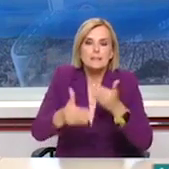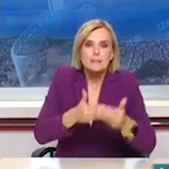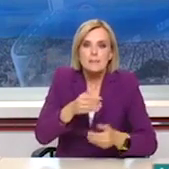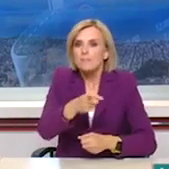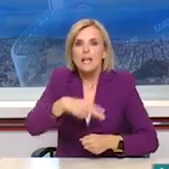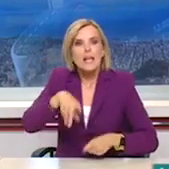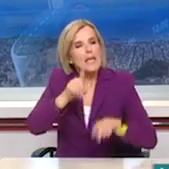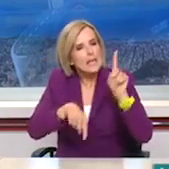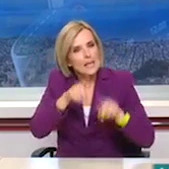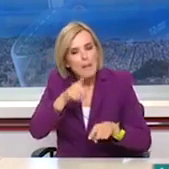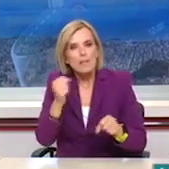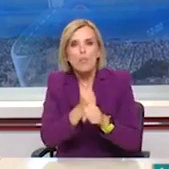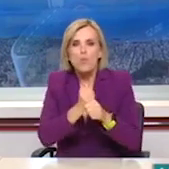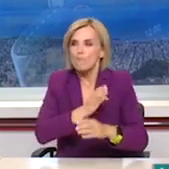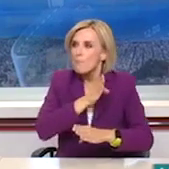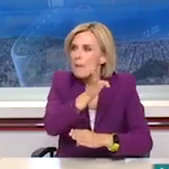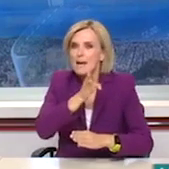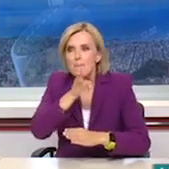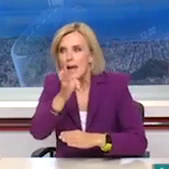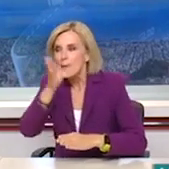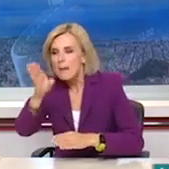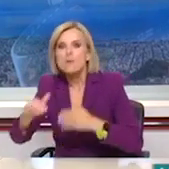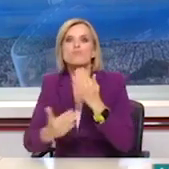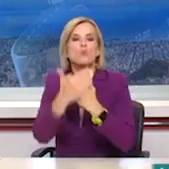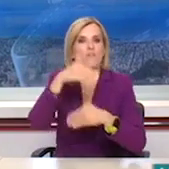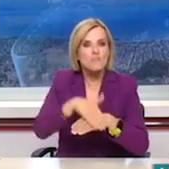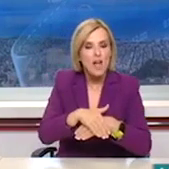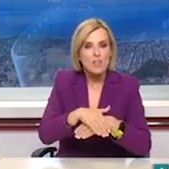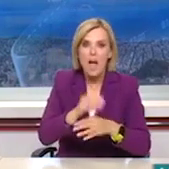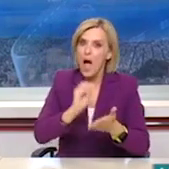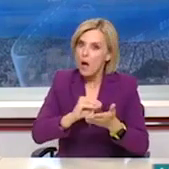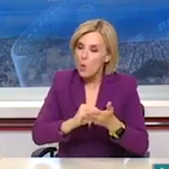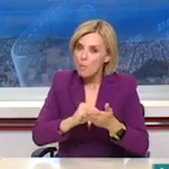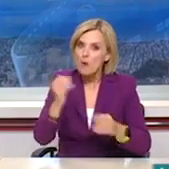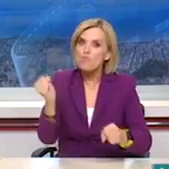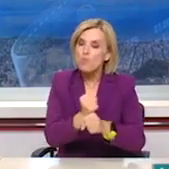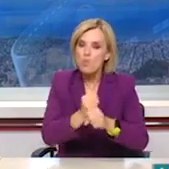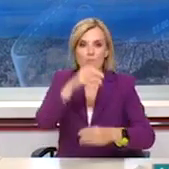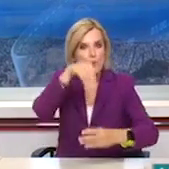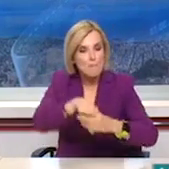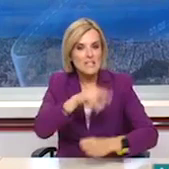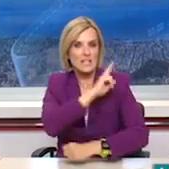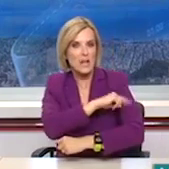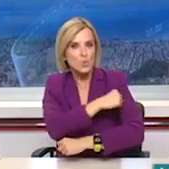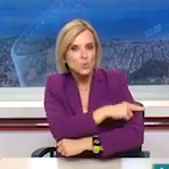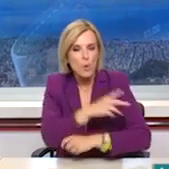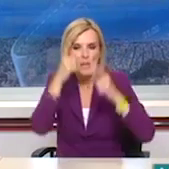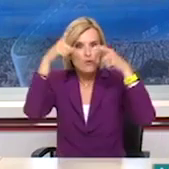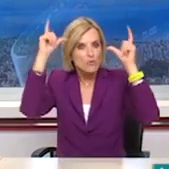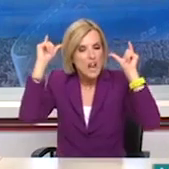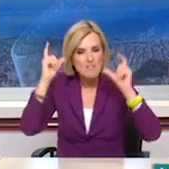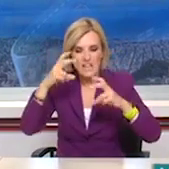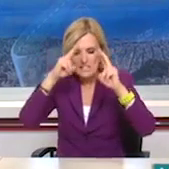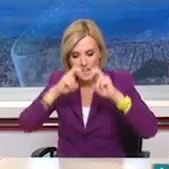έμειναν σπίτι γιατί έπρεπε να εργαστούν όλο αυτό το διάστημα για όλους μας. Των αφανών ηρώων στα νοσοκομεία και στην κοινότητα.